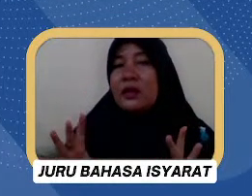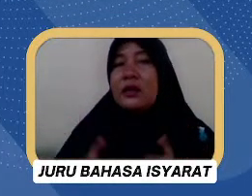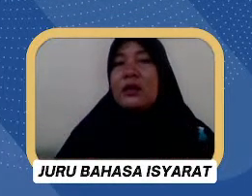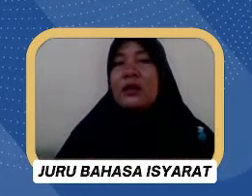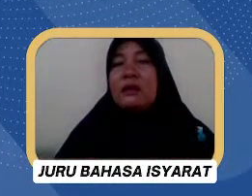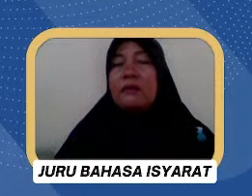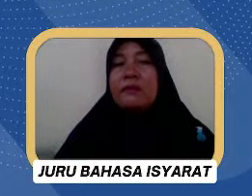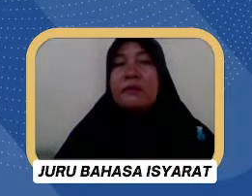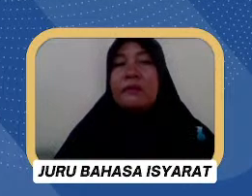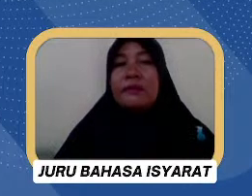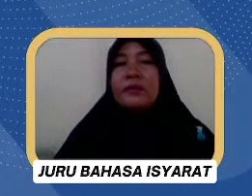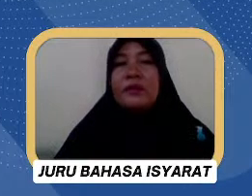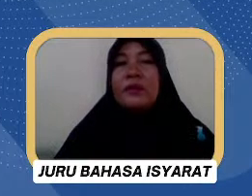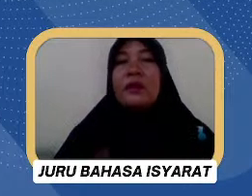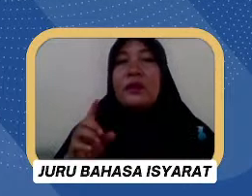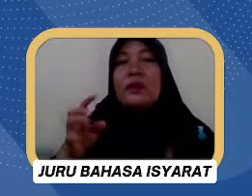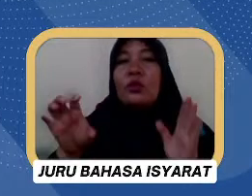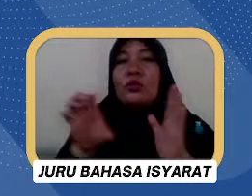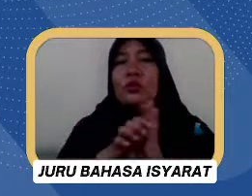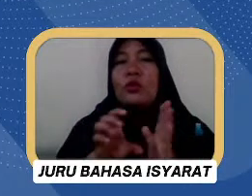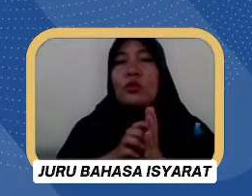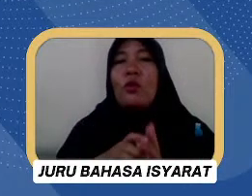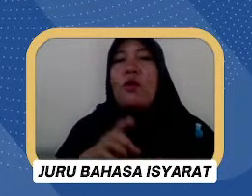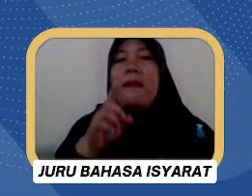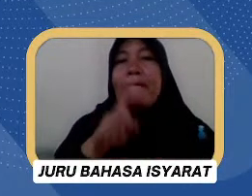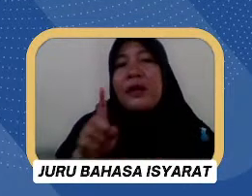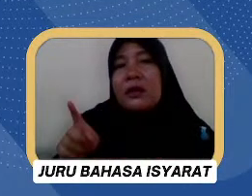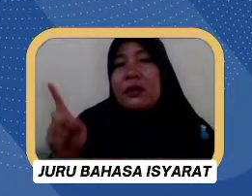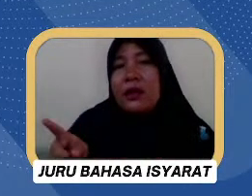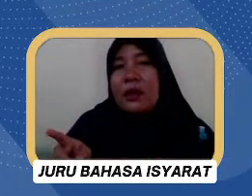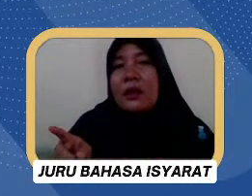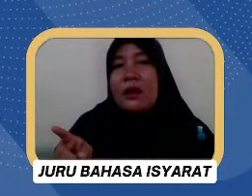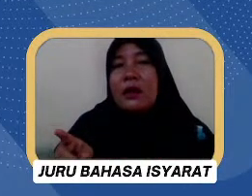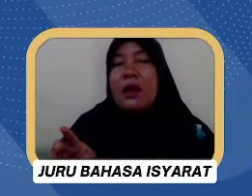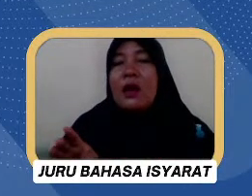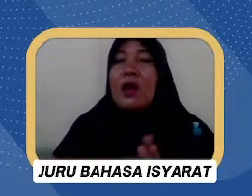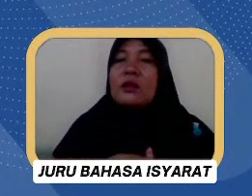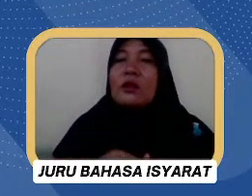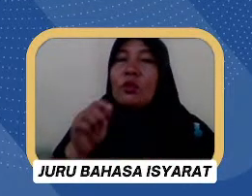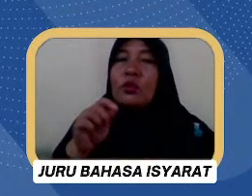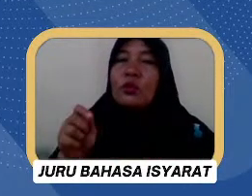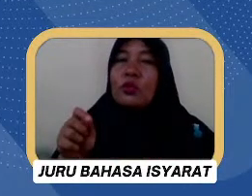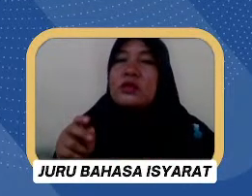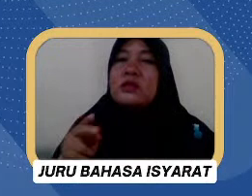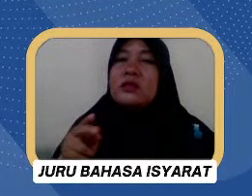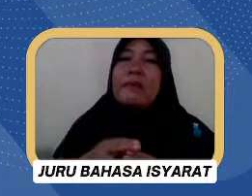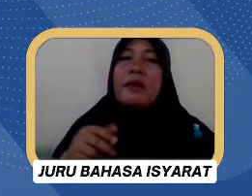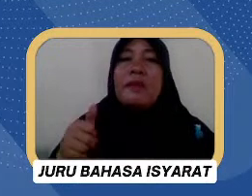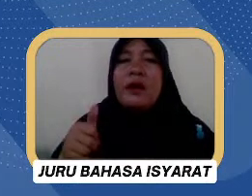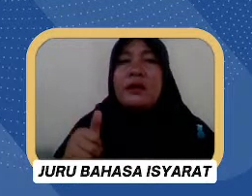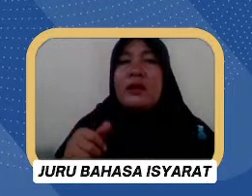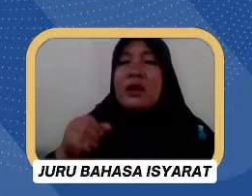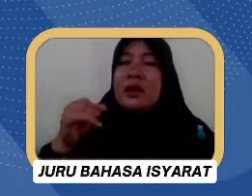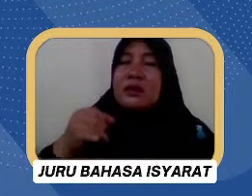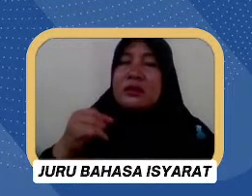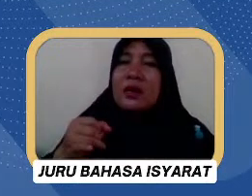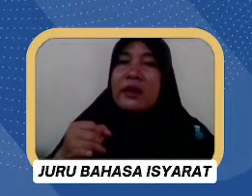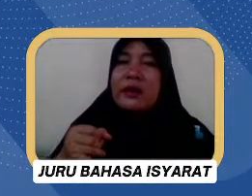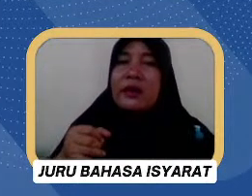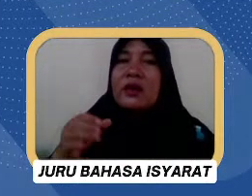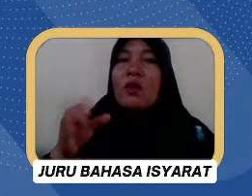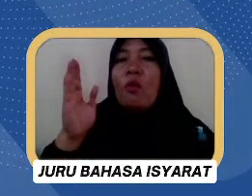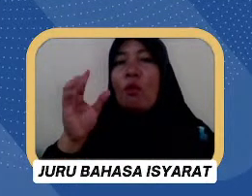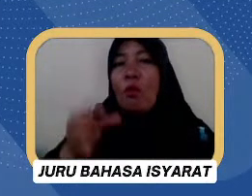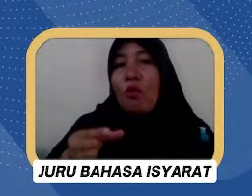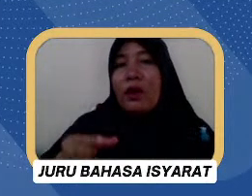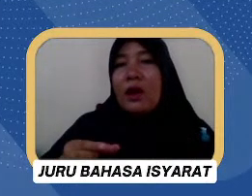nama baik. Ini kami ambil salah satu, izin Pak Irfan. Kami akan menyoroti tentang hal yang